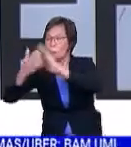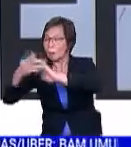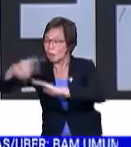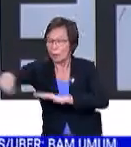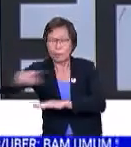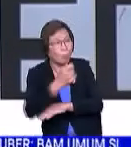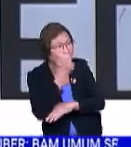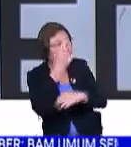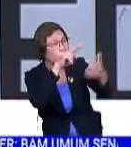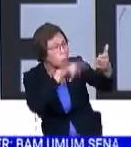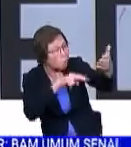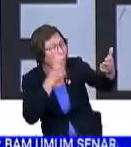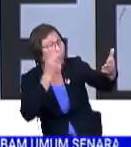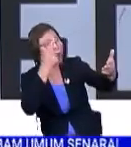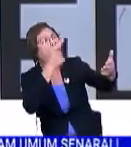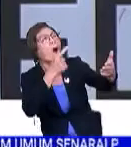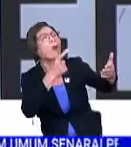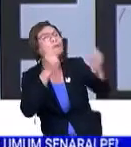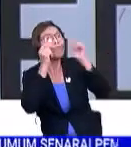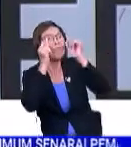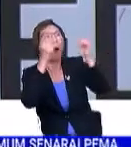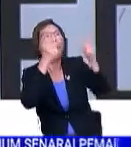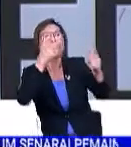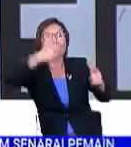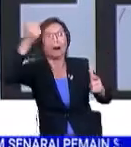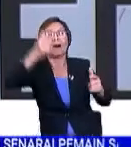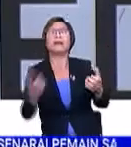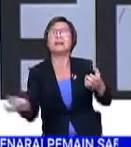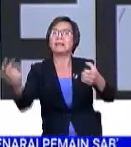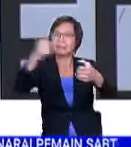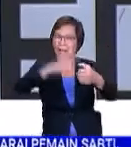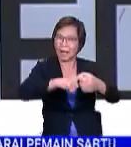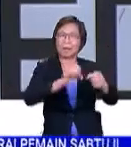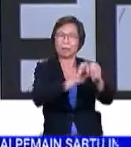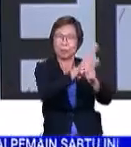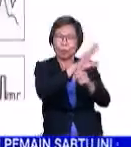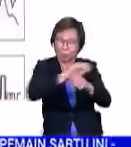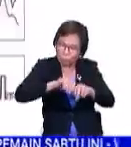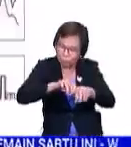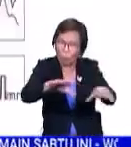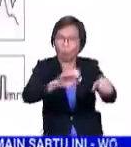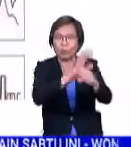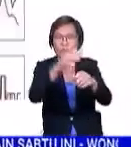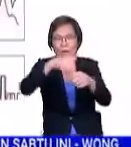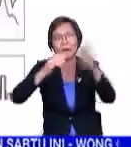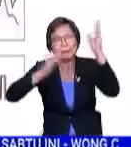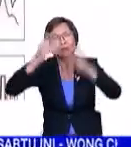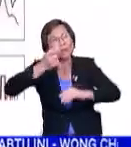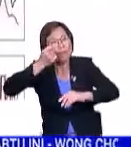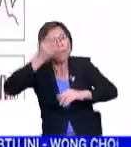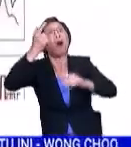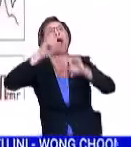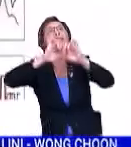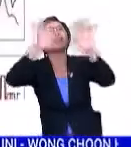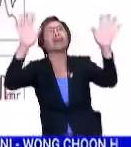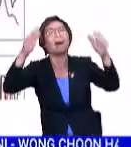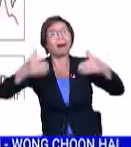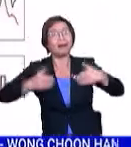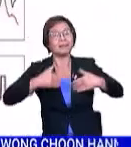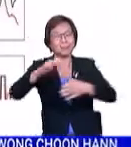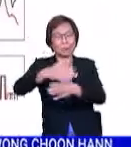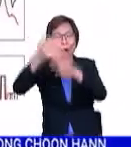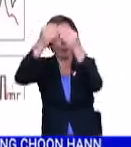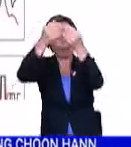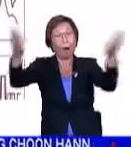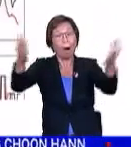dan kesedaran yang lebih baik berkenaan situasi jangkitan COVID-19 dalam negara. Tambah beliau, dengan adanya